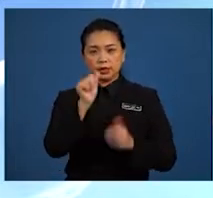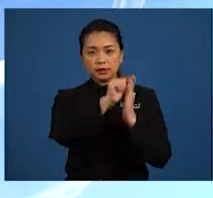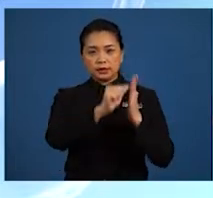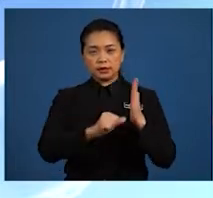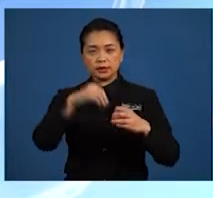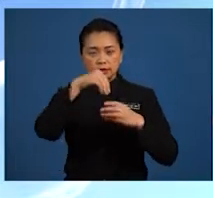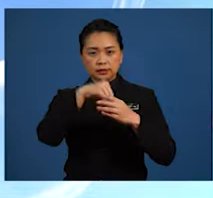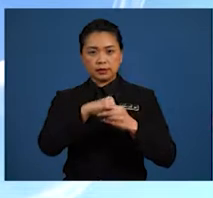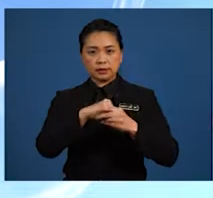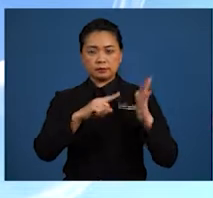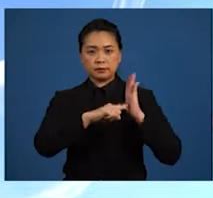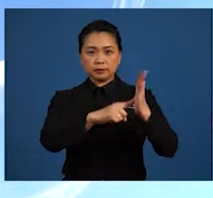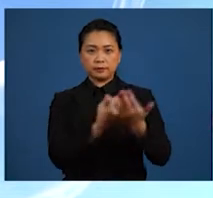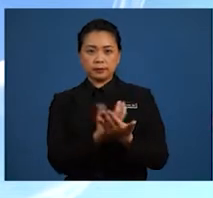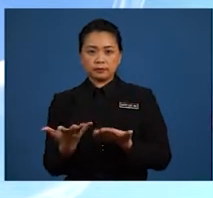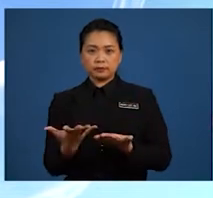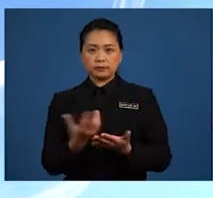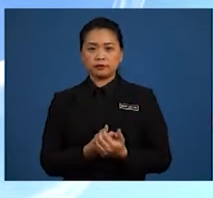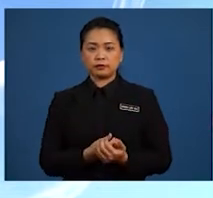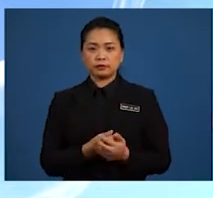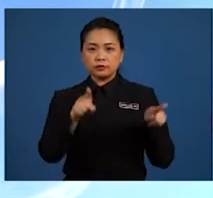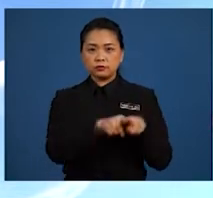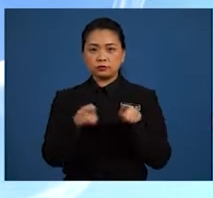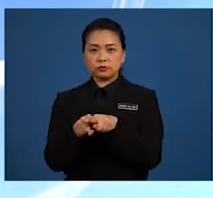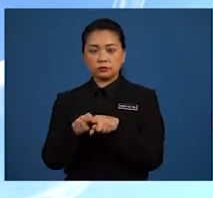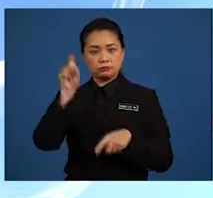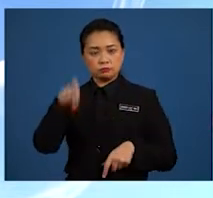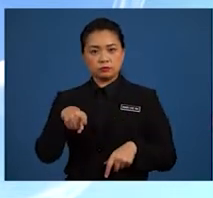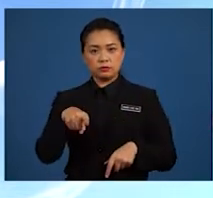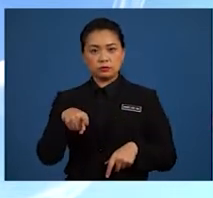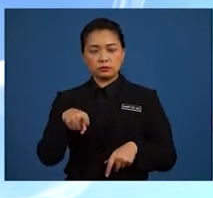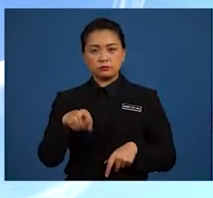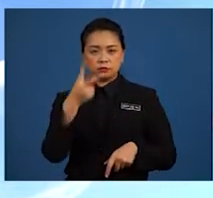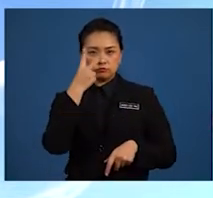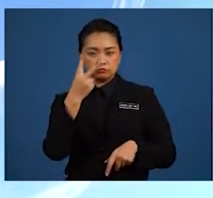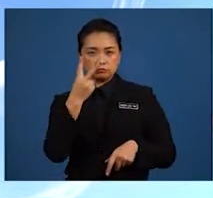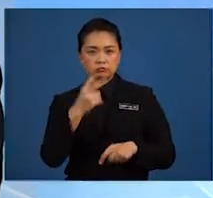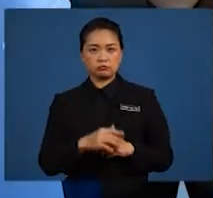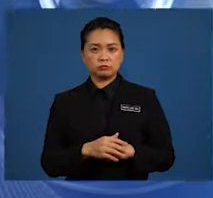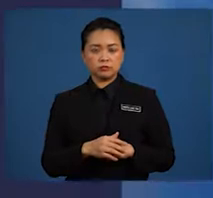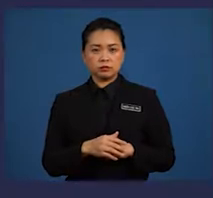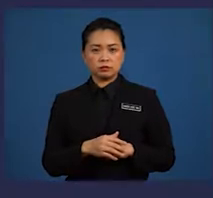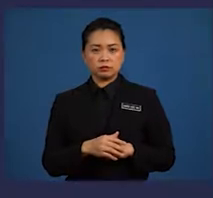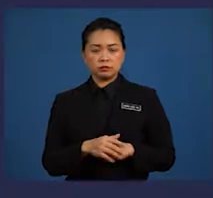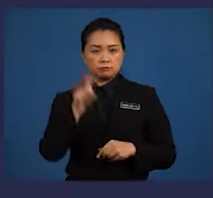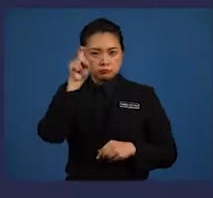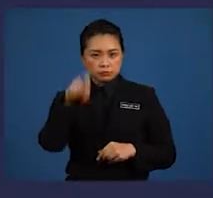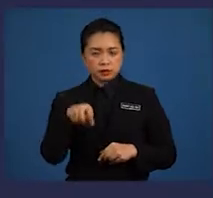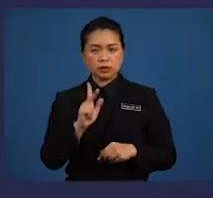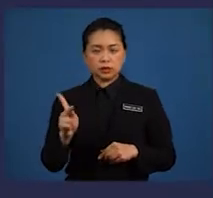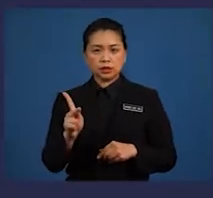animasi dalam mesum bahamas di media interaktif juga wajar mengabaikan rebeka rapper care seperti